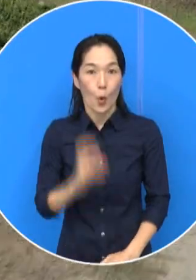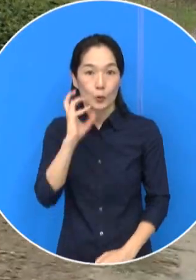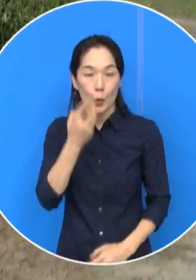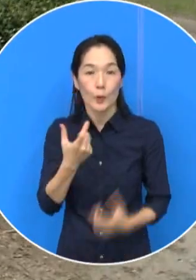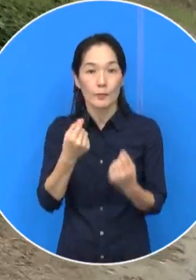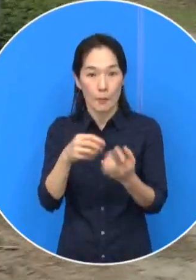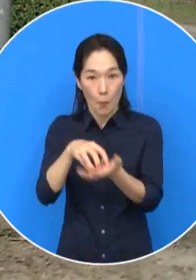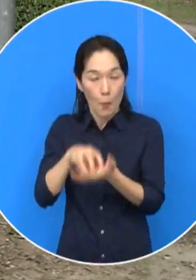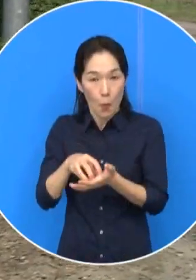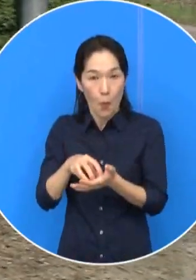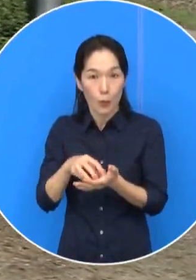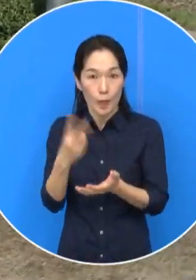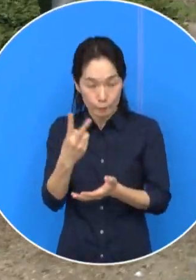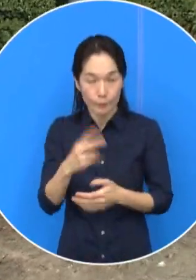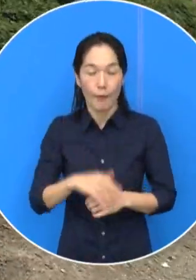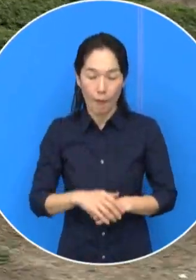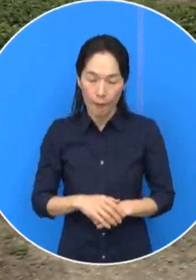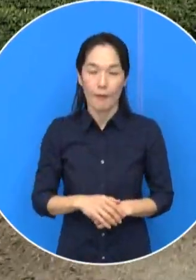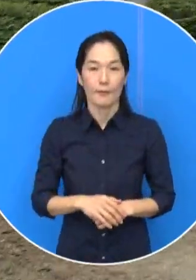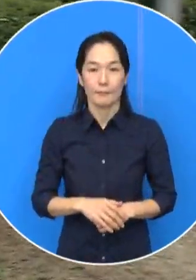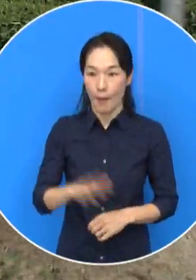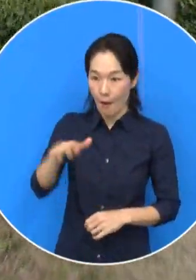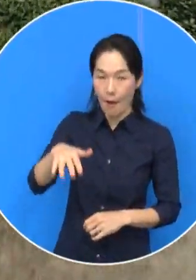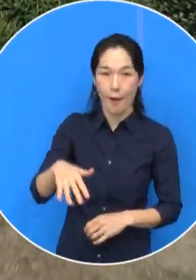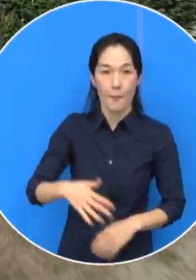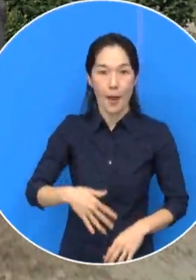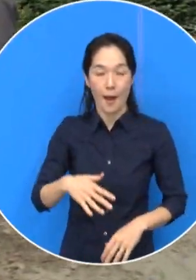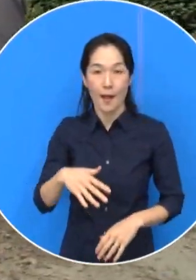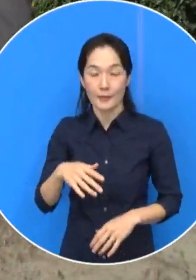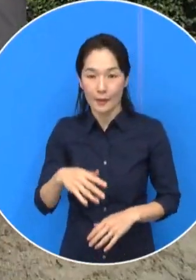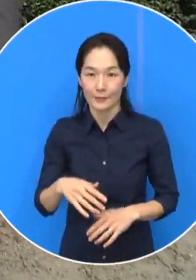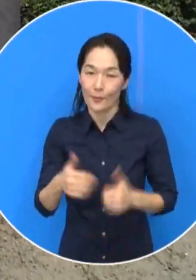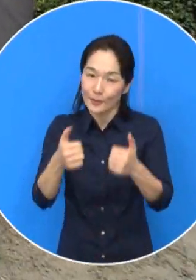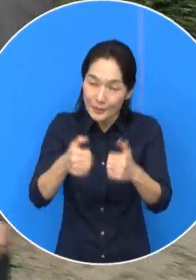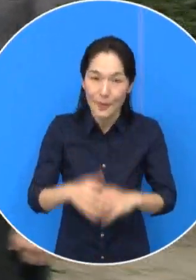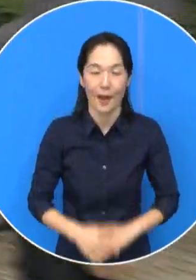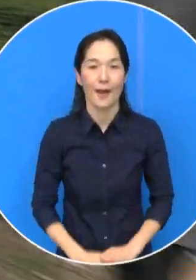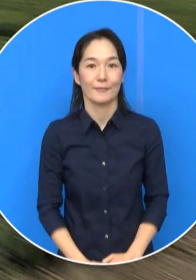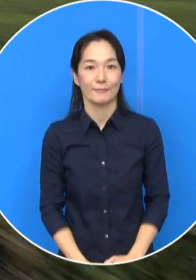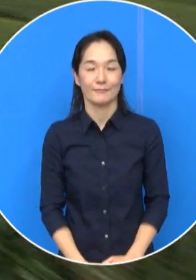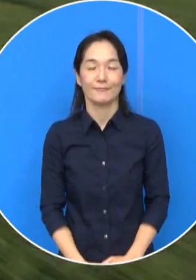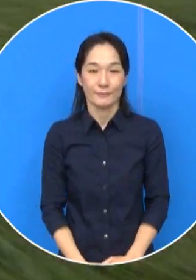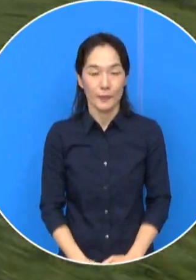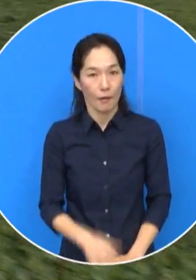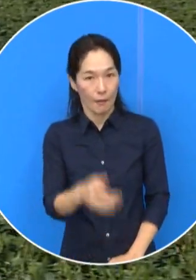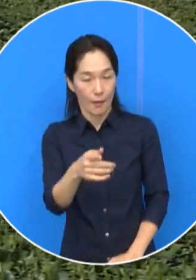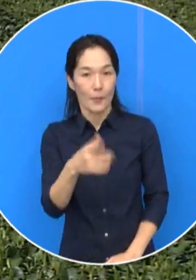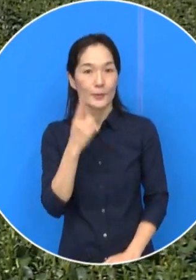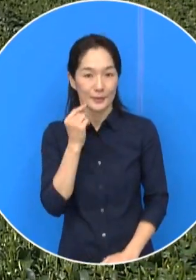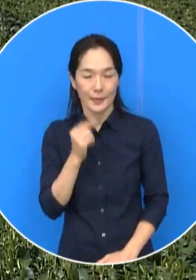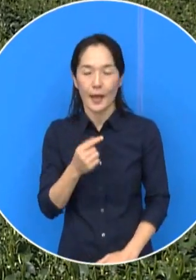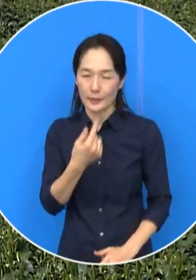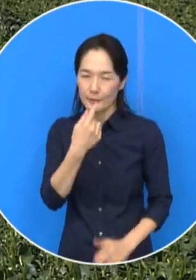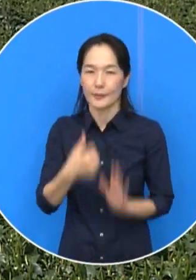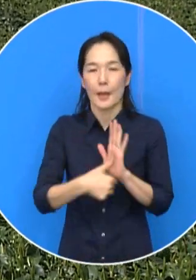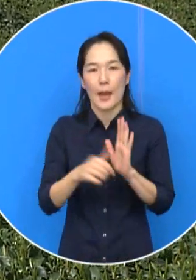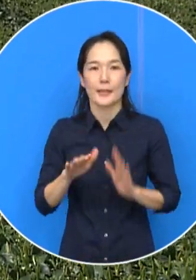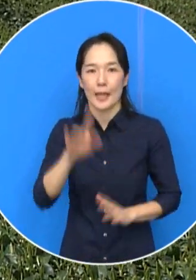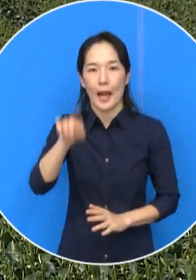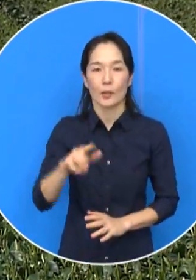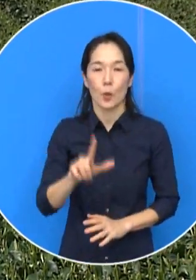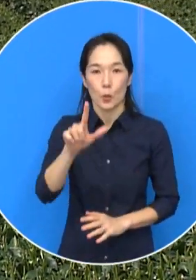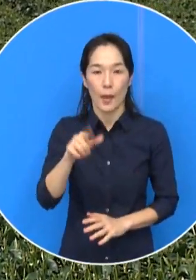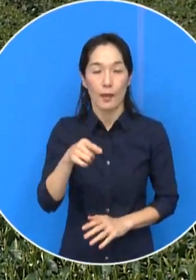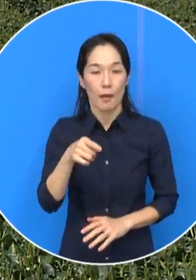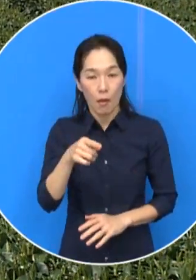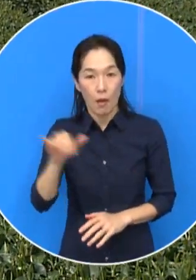すごいですね。 ああ前原さん、 あら、 こんにちは。 こんにちは、もしかして 坂の上です。 すごい